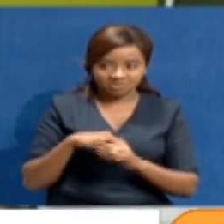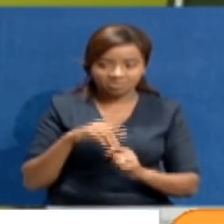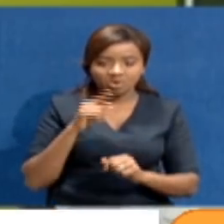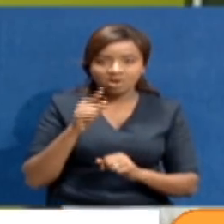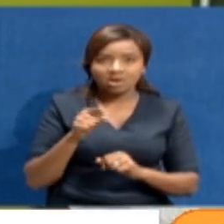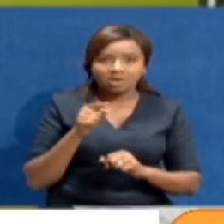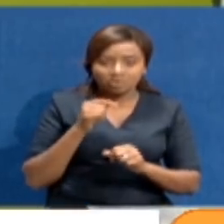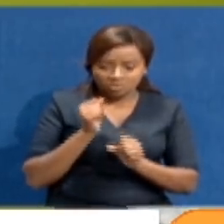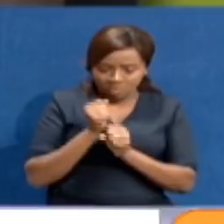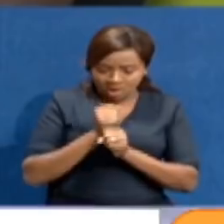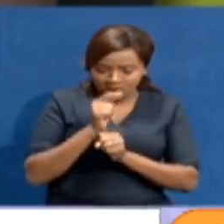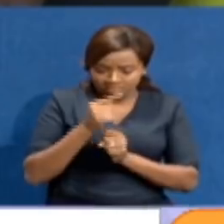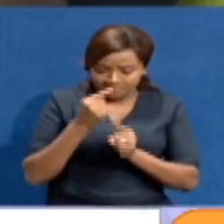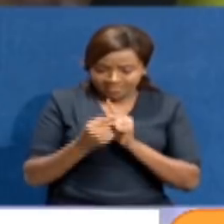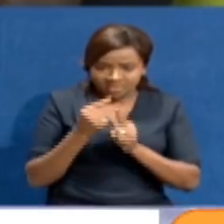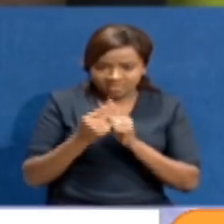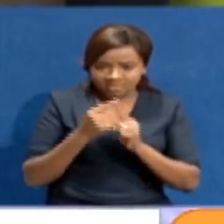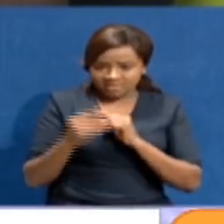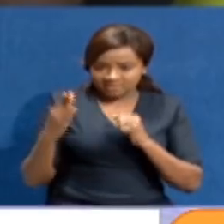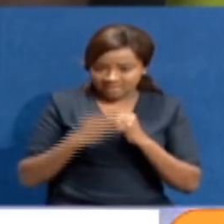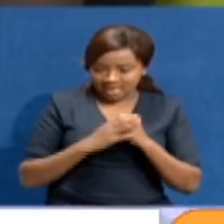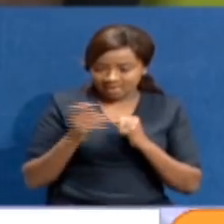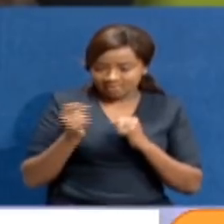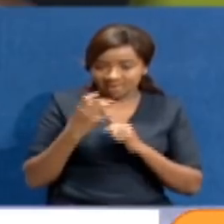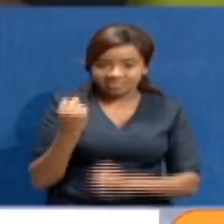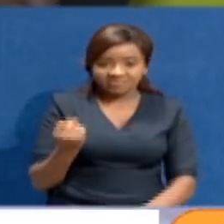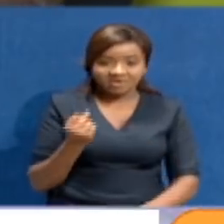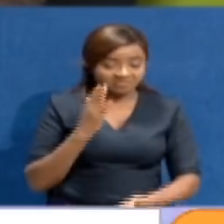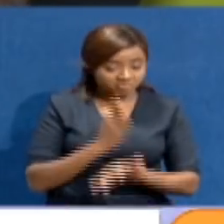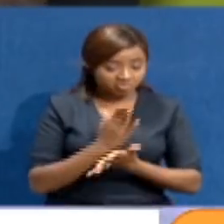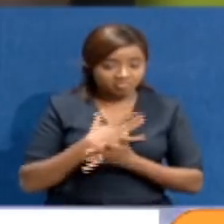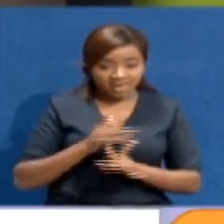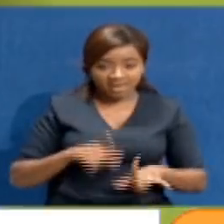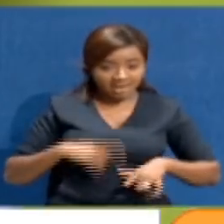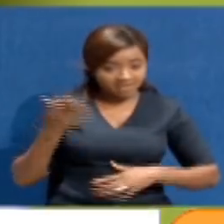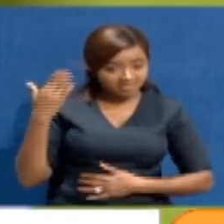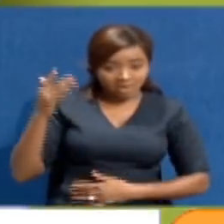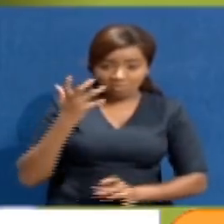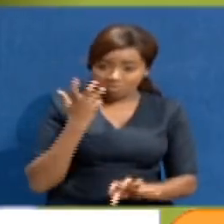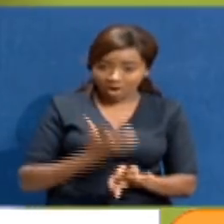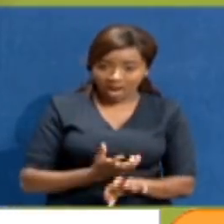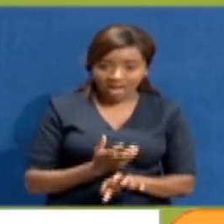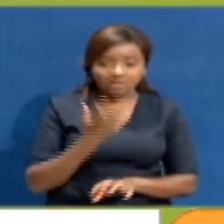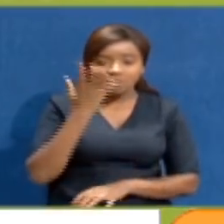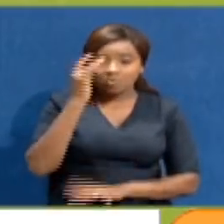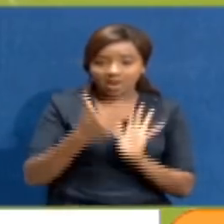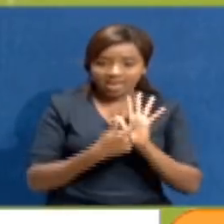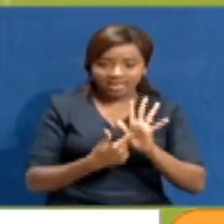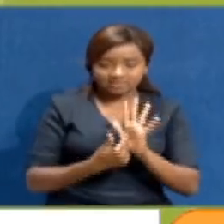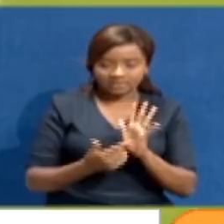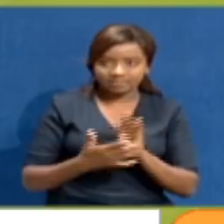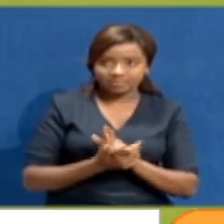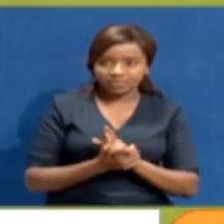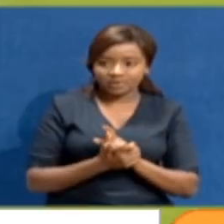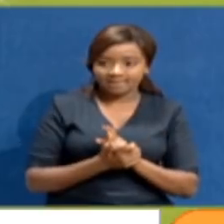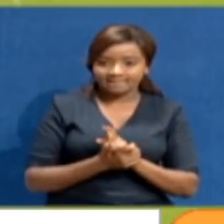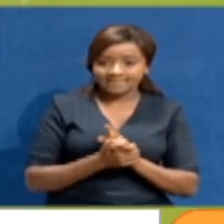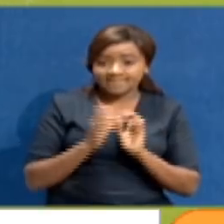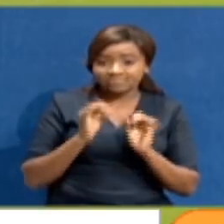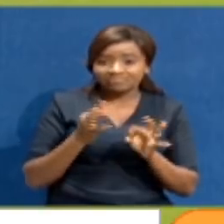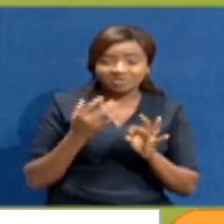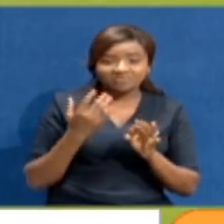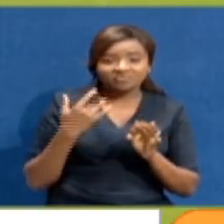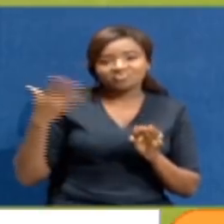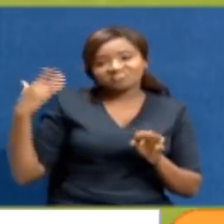nimeifanya saizi ni miaka 9 miezi 5. Maisha yangu kweli ilikuwa gumu, kwa sababu kama wewe mwenyewe